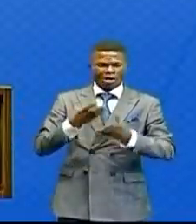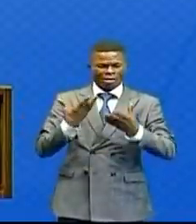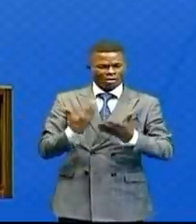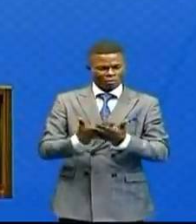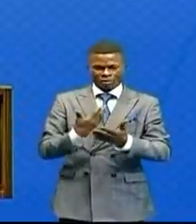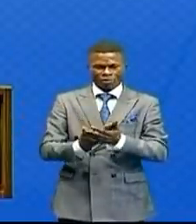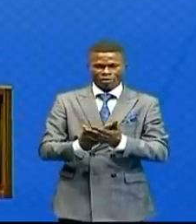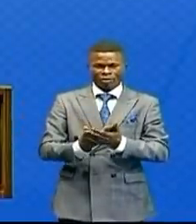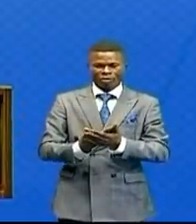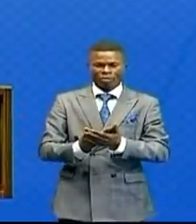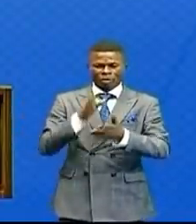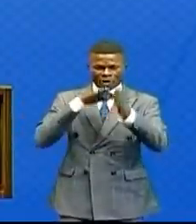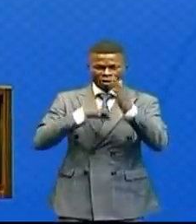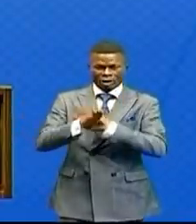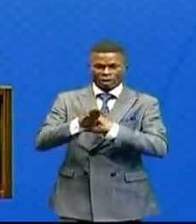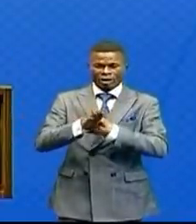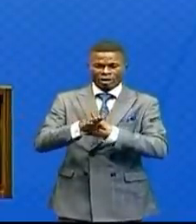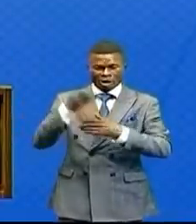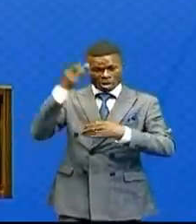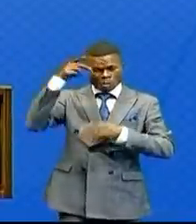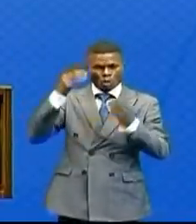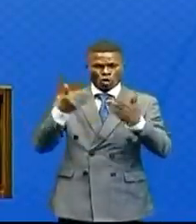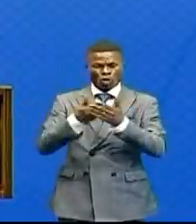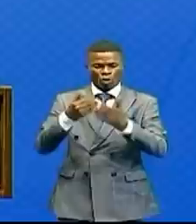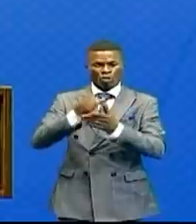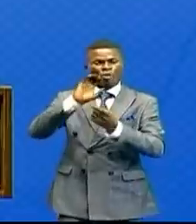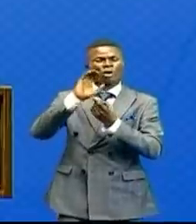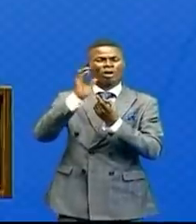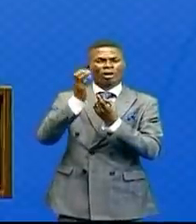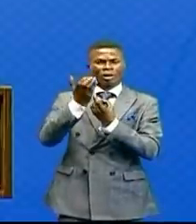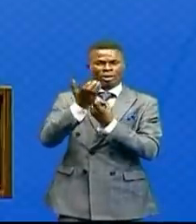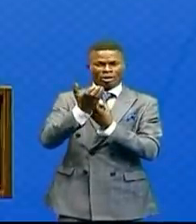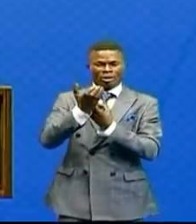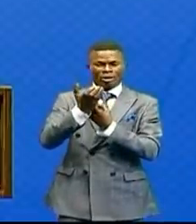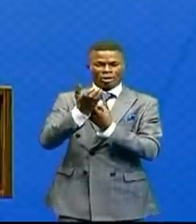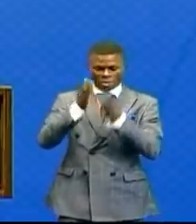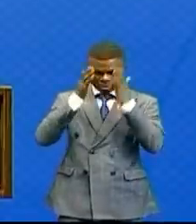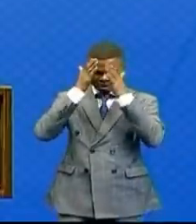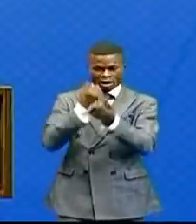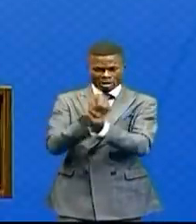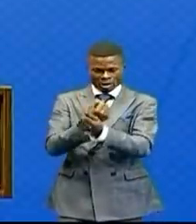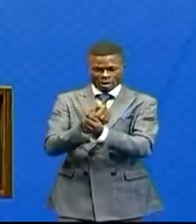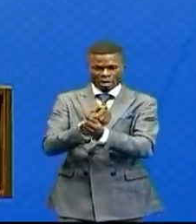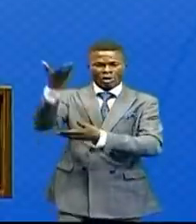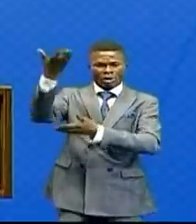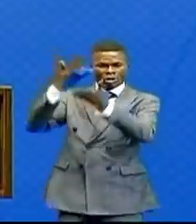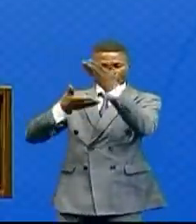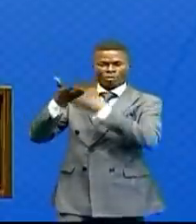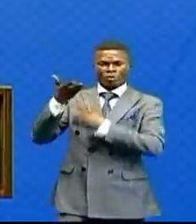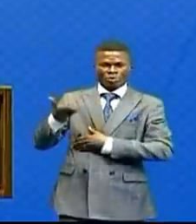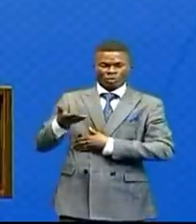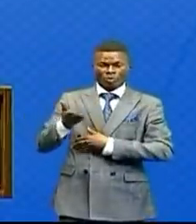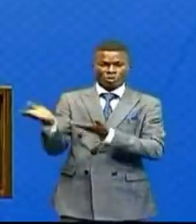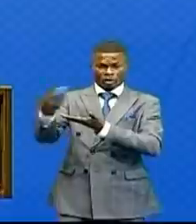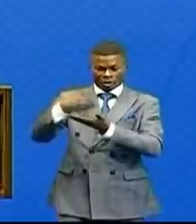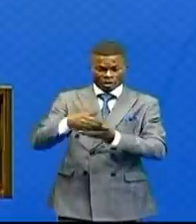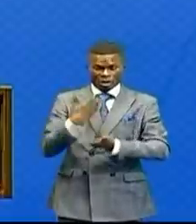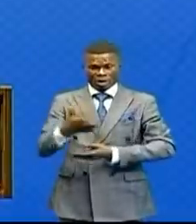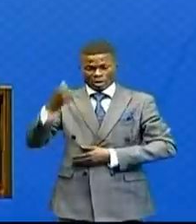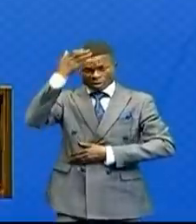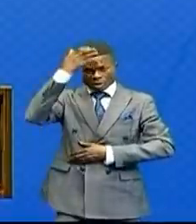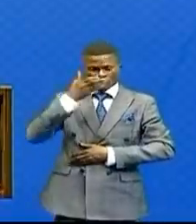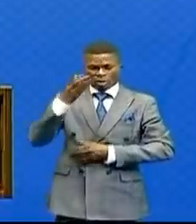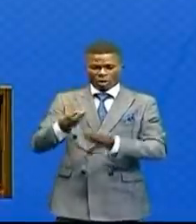passion et s'inscrire sur une nouvelle politique culturelle fondée sur le respect mutuel. Les retours de ces